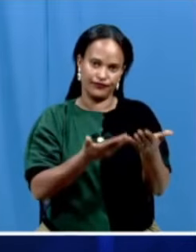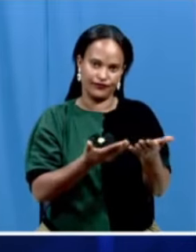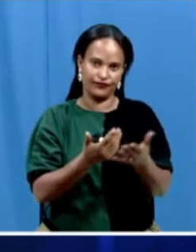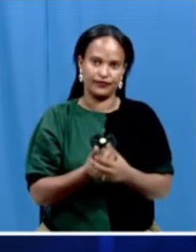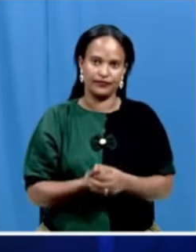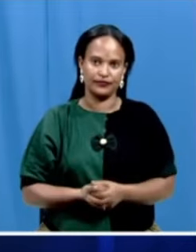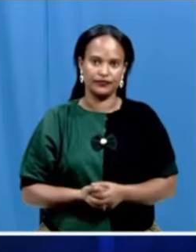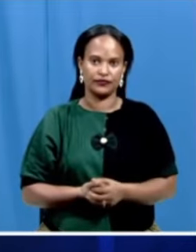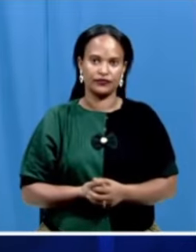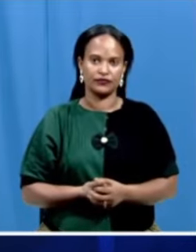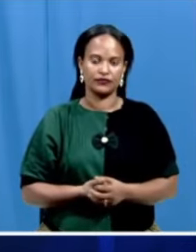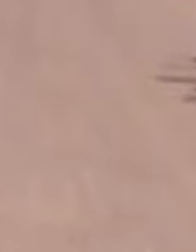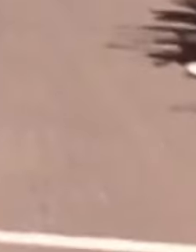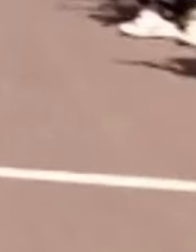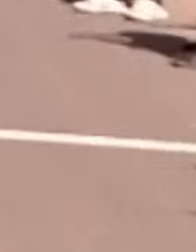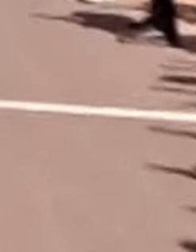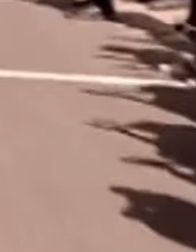ይቐርብ።